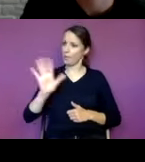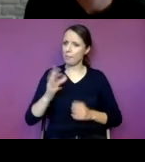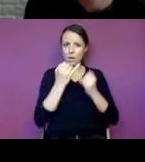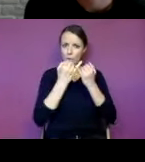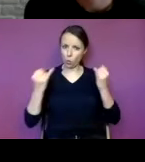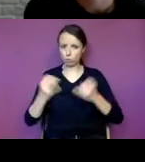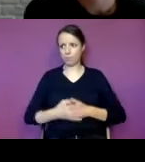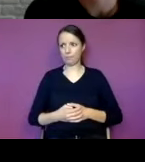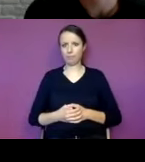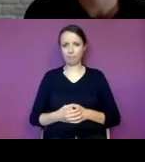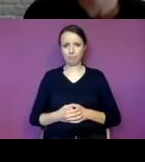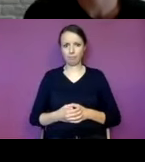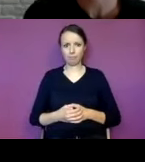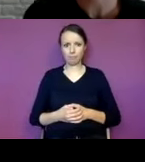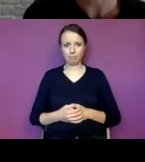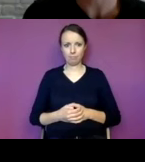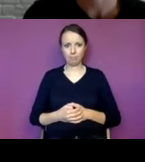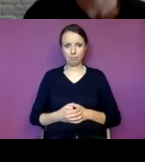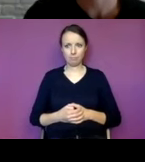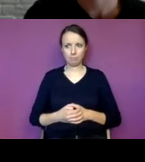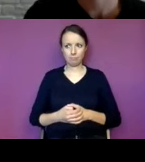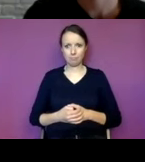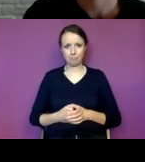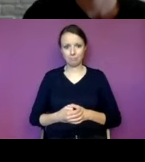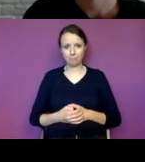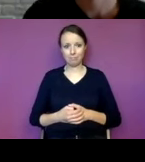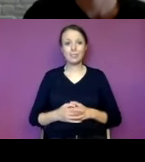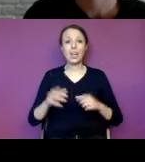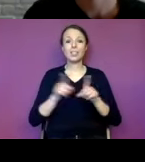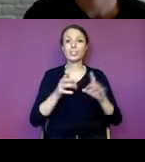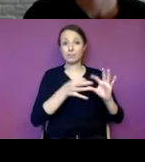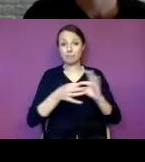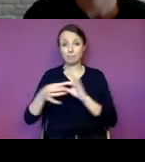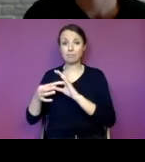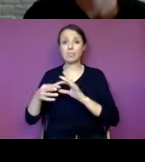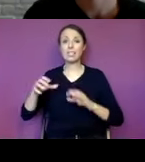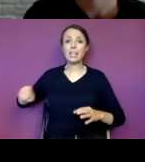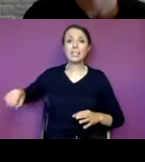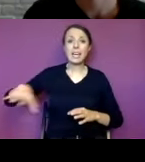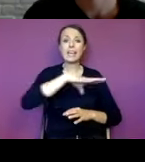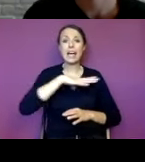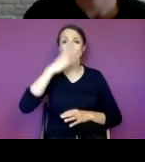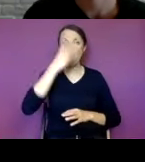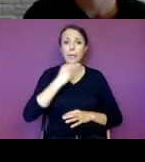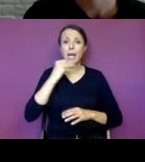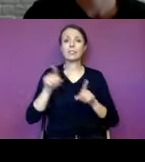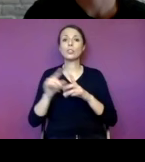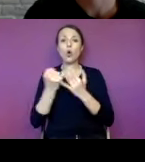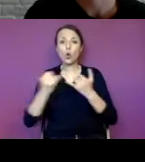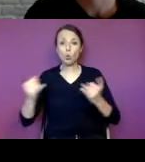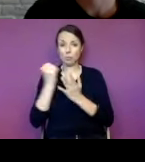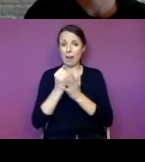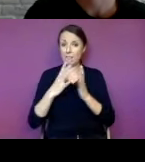jeszcze jedna rzecz odnośnie krajobrazu i też pewnych kwestii formalnych. Tutaj